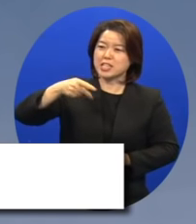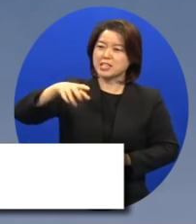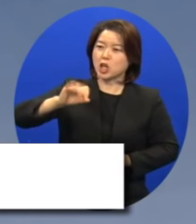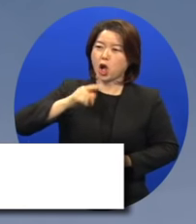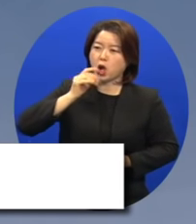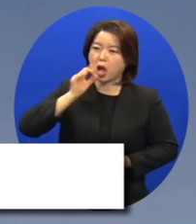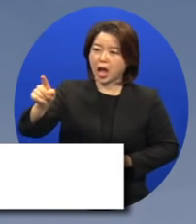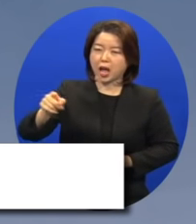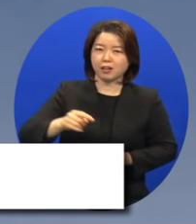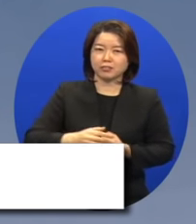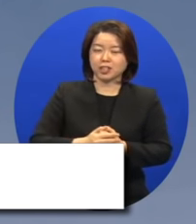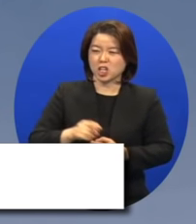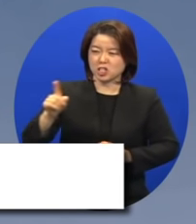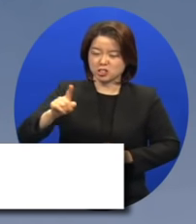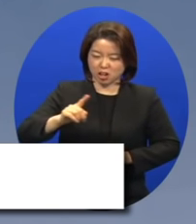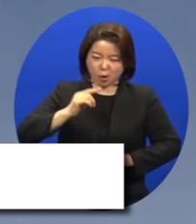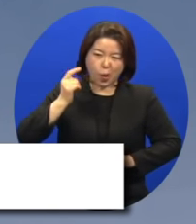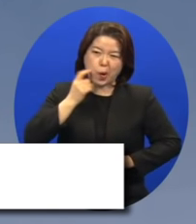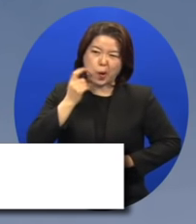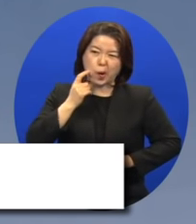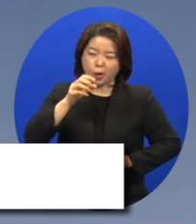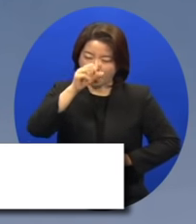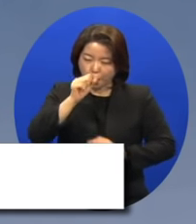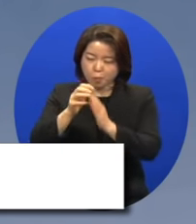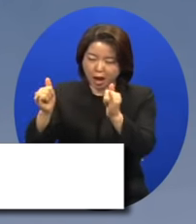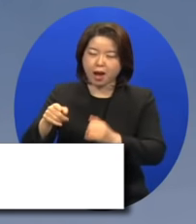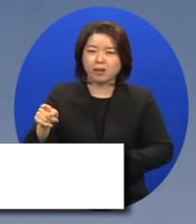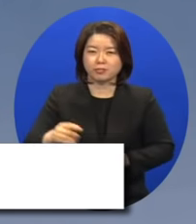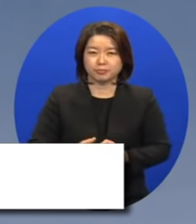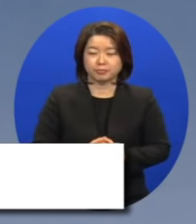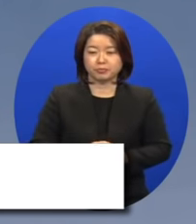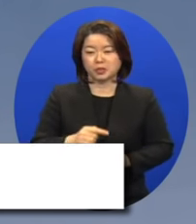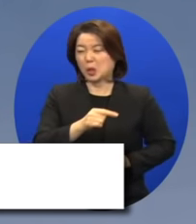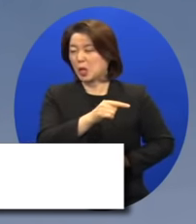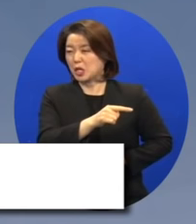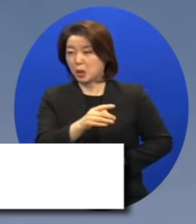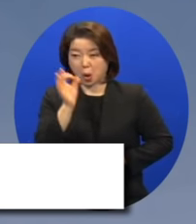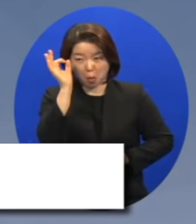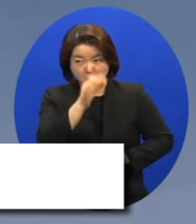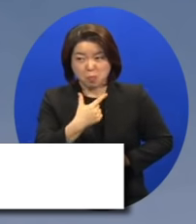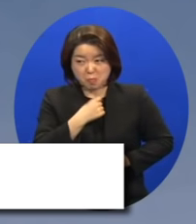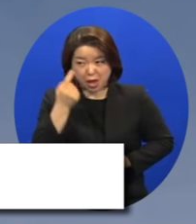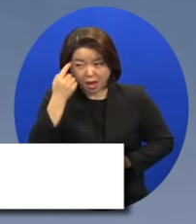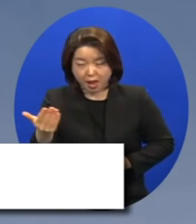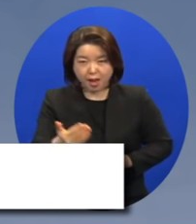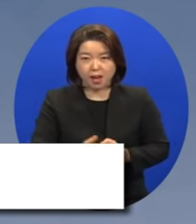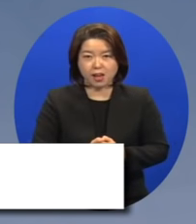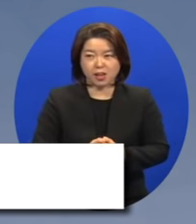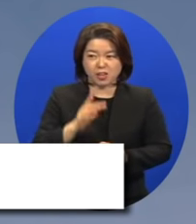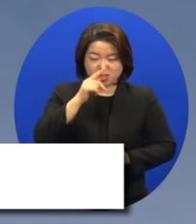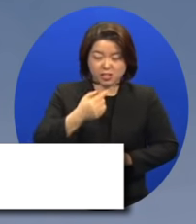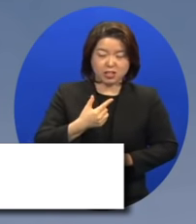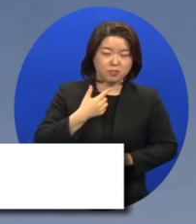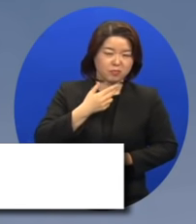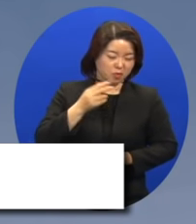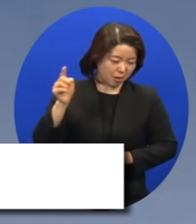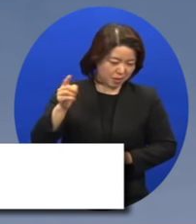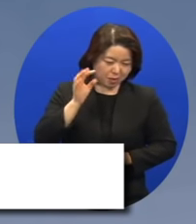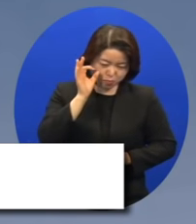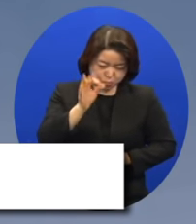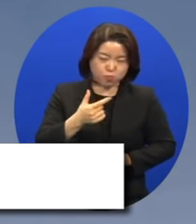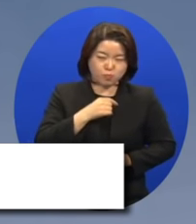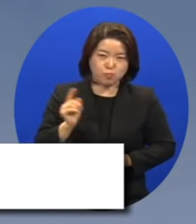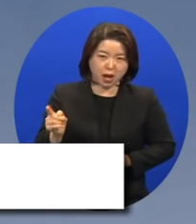너진짜위선자야.""너도 이거보고싶지?""분명 보고싶을거